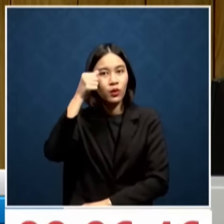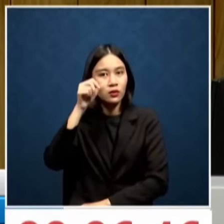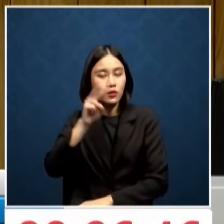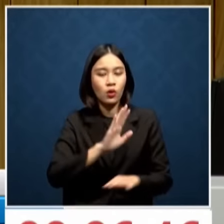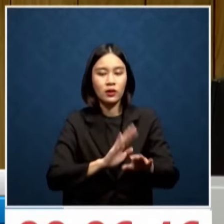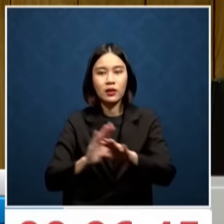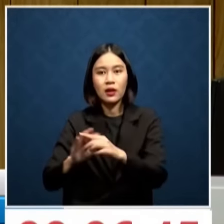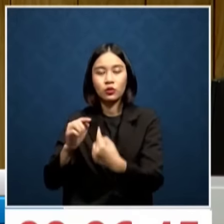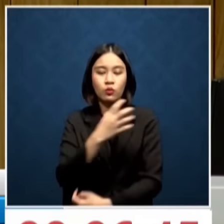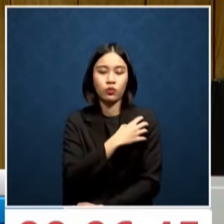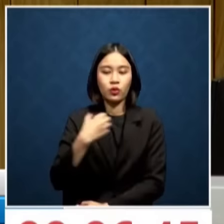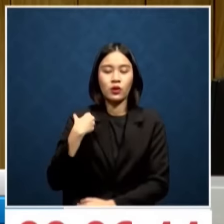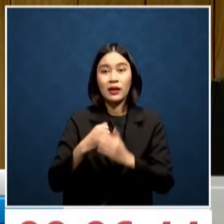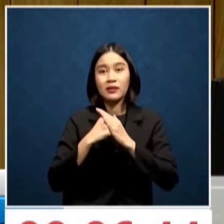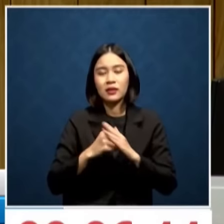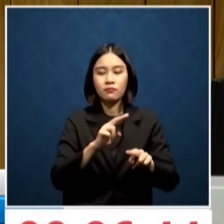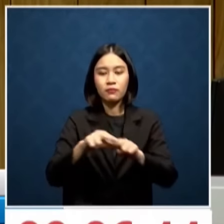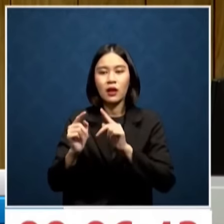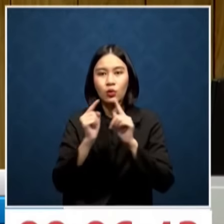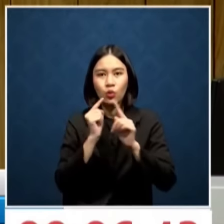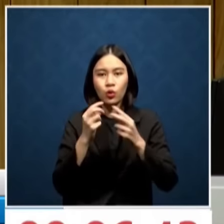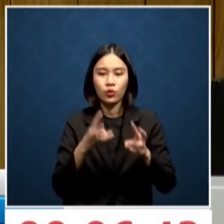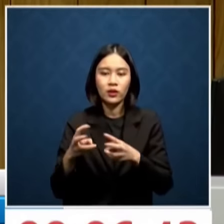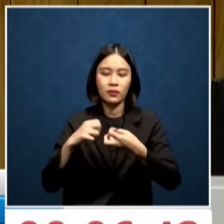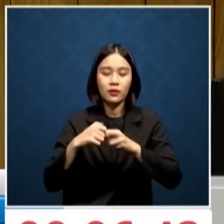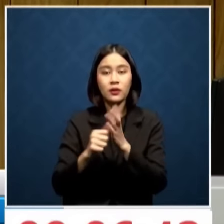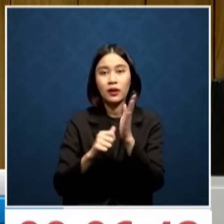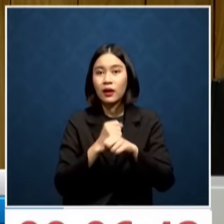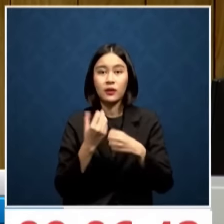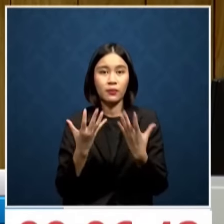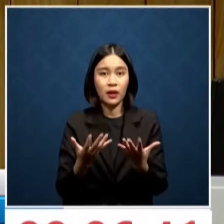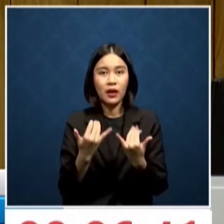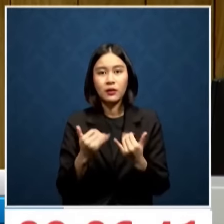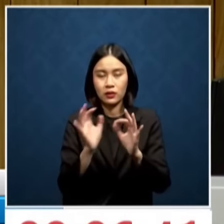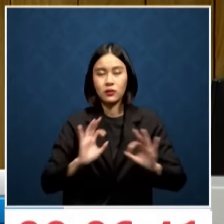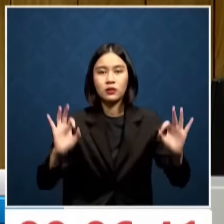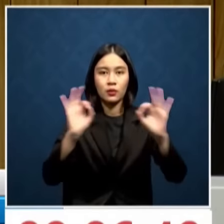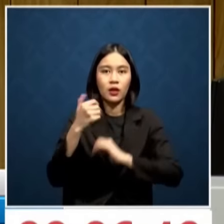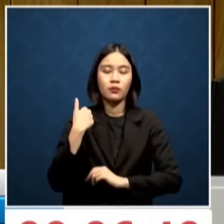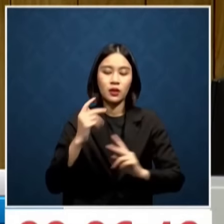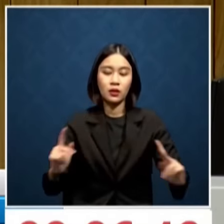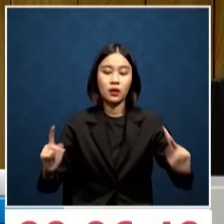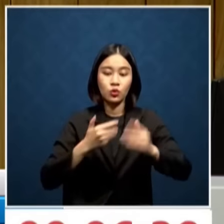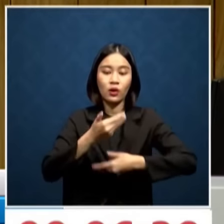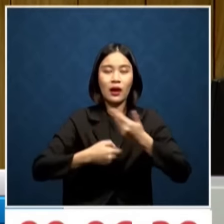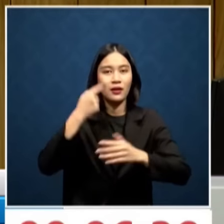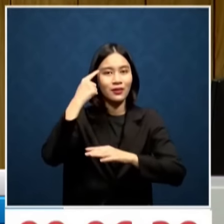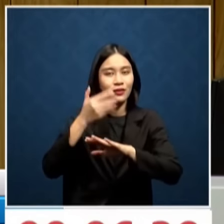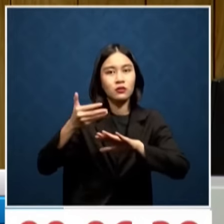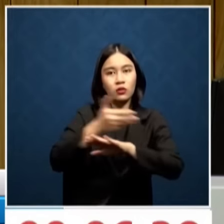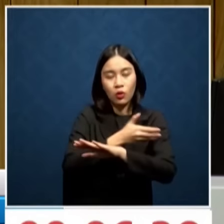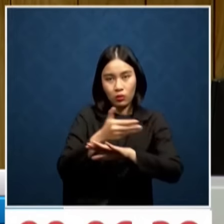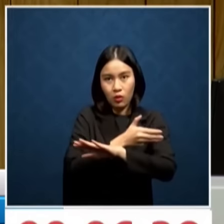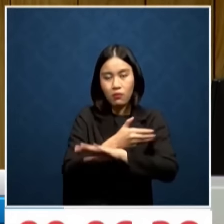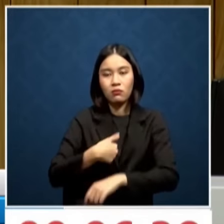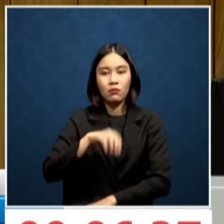เรียกทางสถานทูตจีนมานั่งคุยกันเลยว่าจะแก้ไขกันยังไงเรื่องนี้เป็นเรื่องใหญ่นะครับกระทรวงพาณิชย์เราคิดล่วงหน้านะครับเราไม่